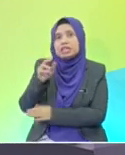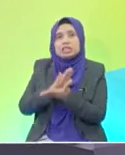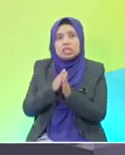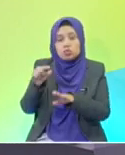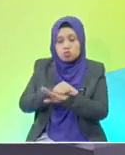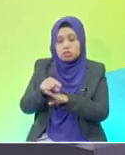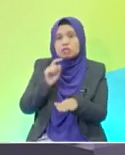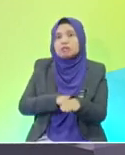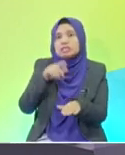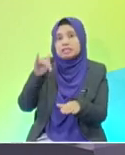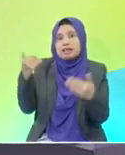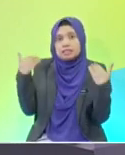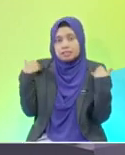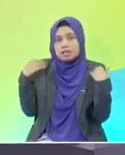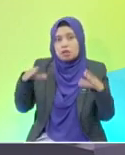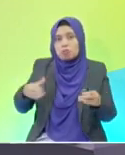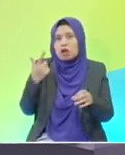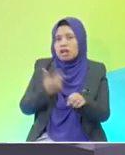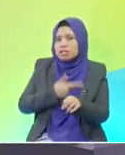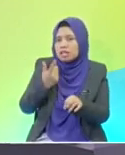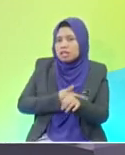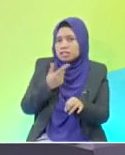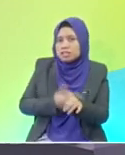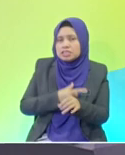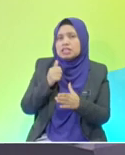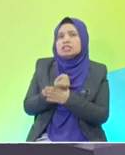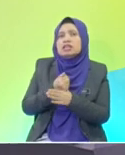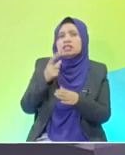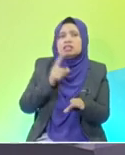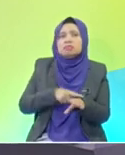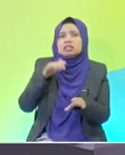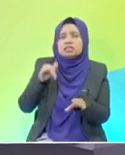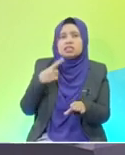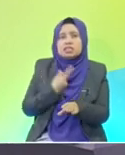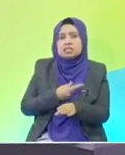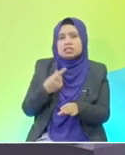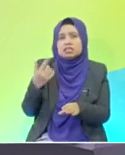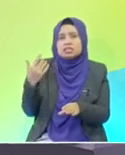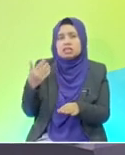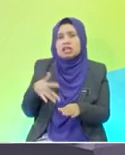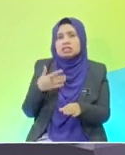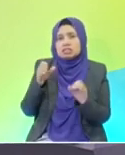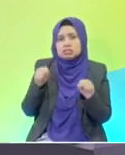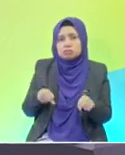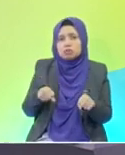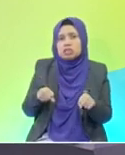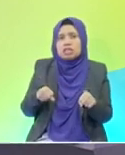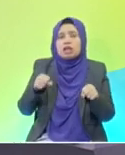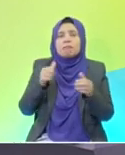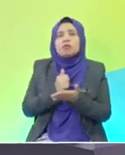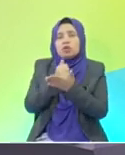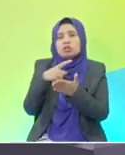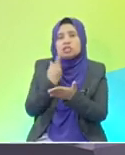masa yang sebaik mungkin buat latihan-latihan di antara masa yang kita rasa boleh lagi membantu kita untuk